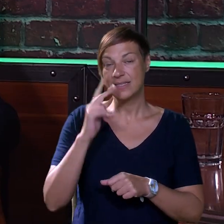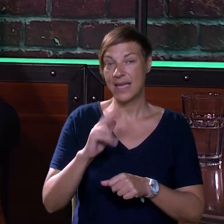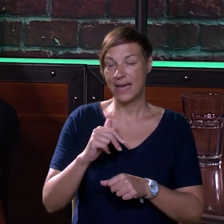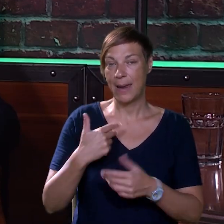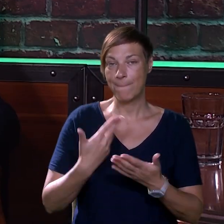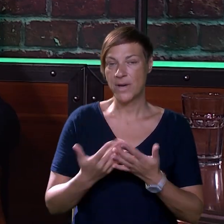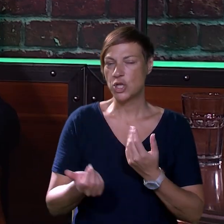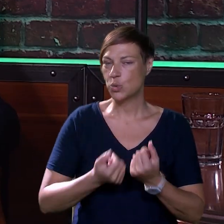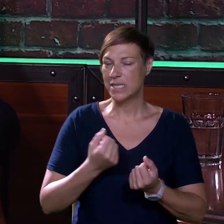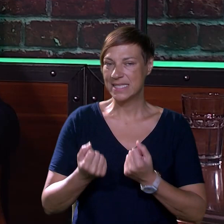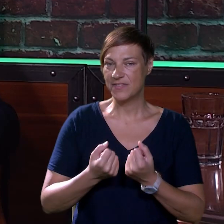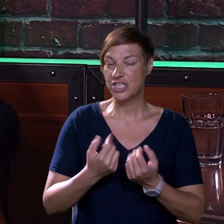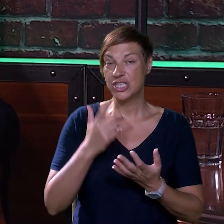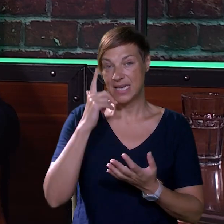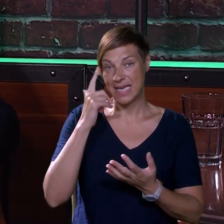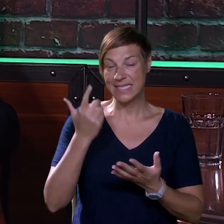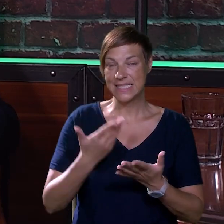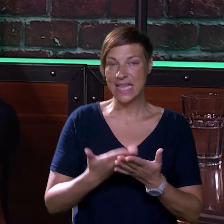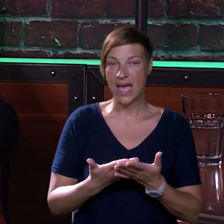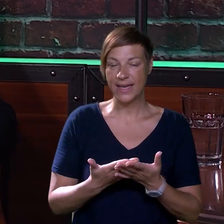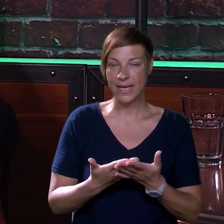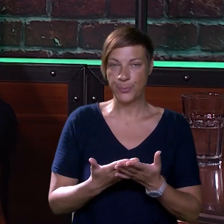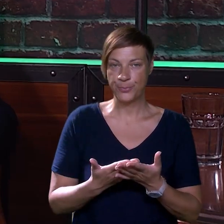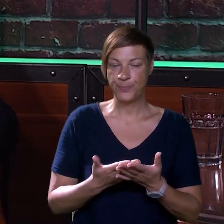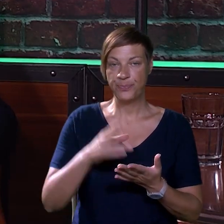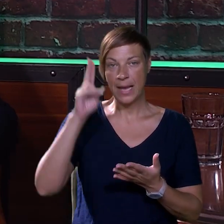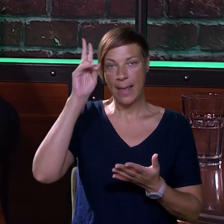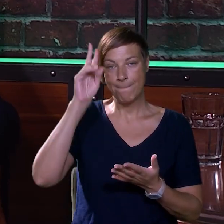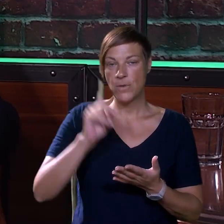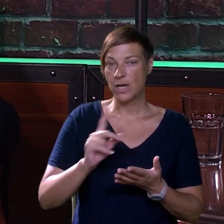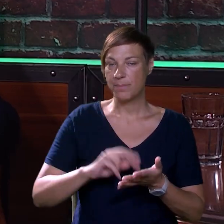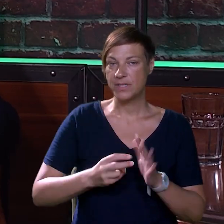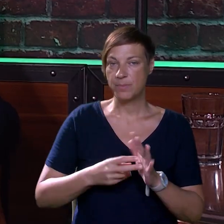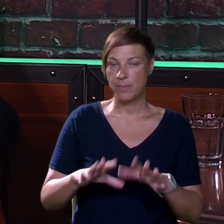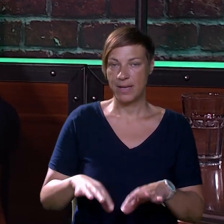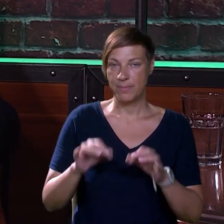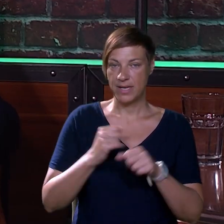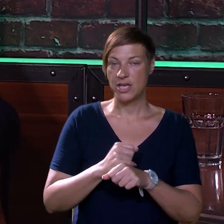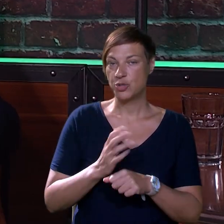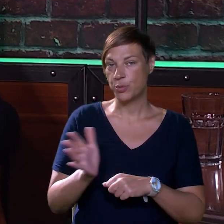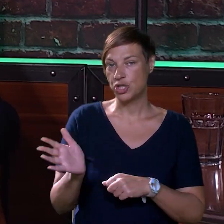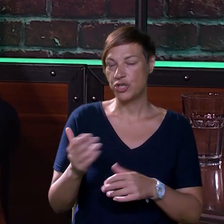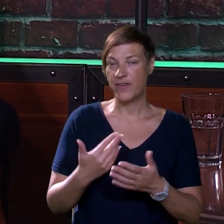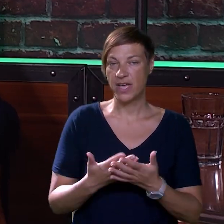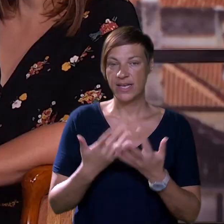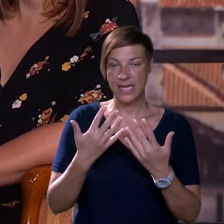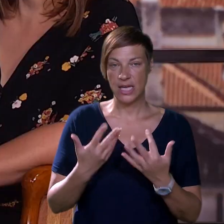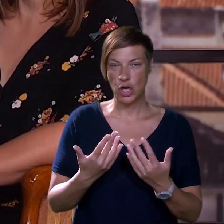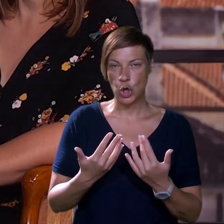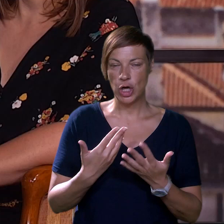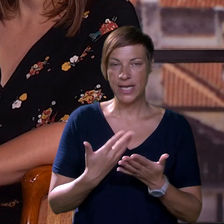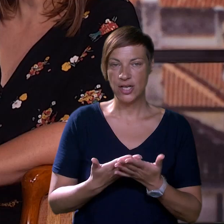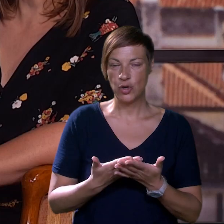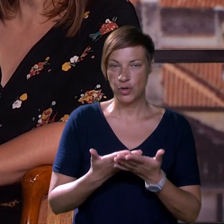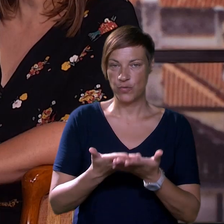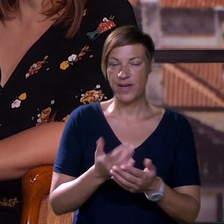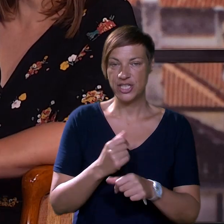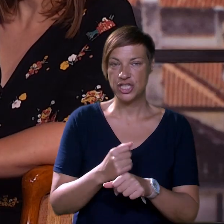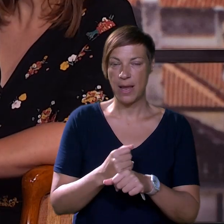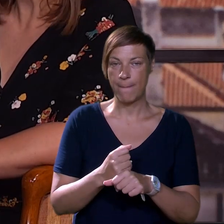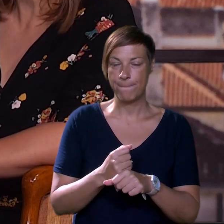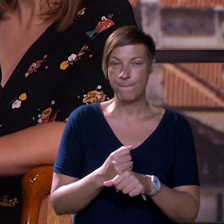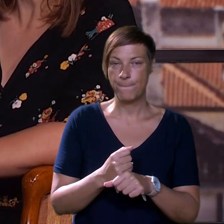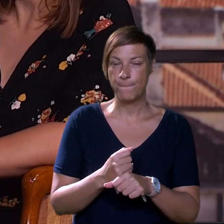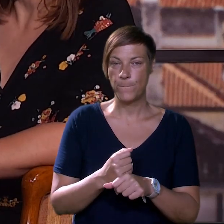imaju niz vještina i znanja i mogli bi bez problema naći posao vani. Koliko je u vašem poslu,